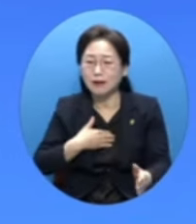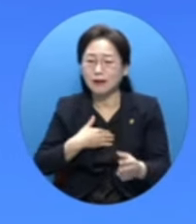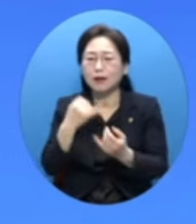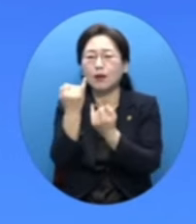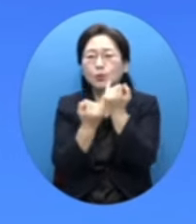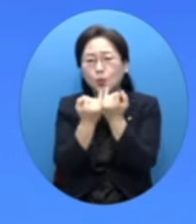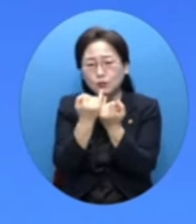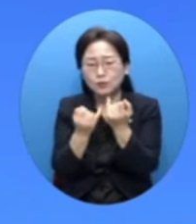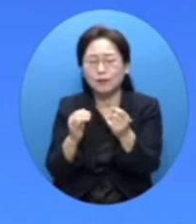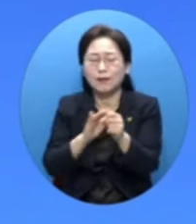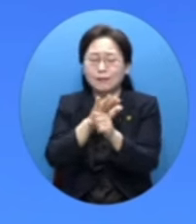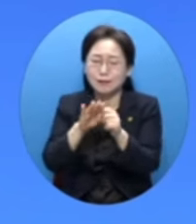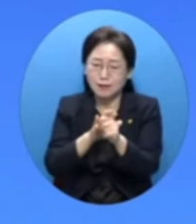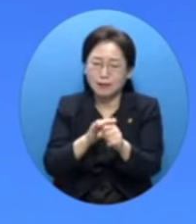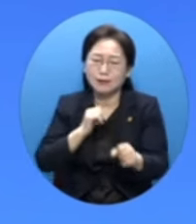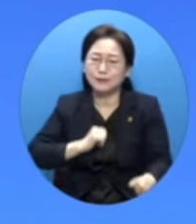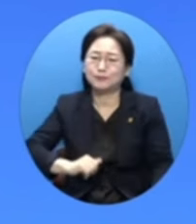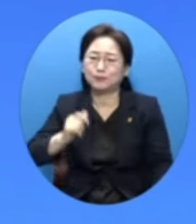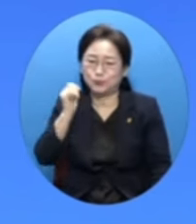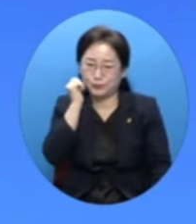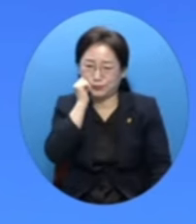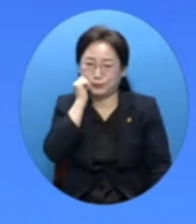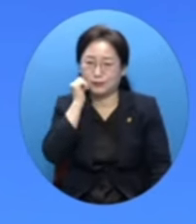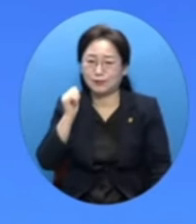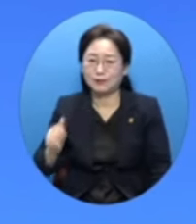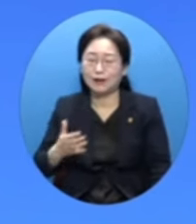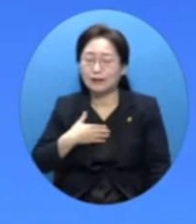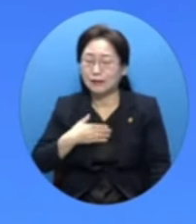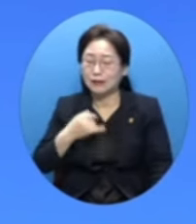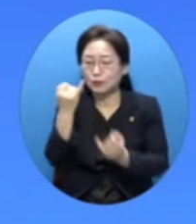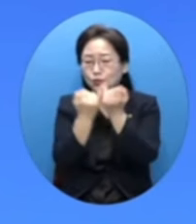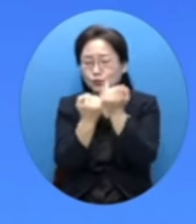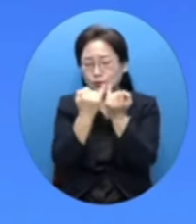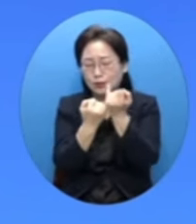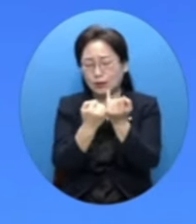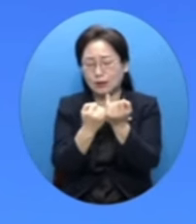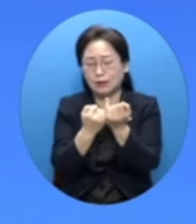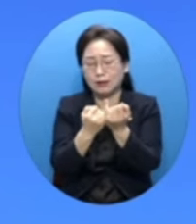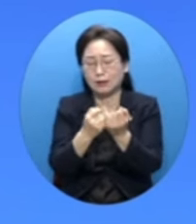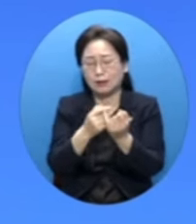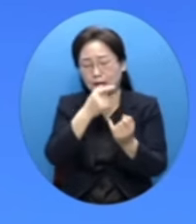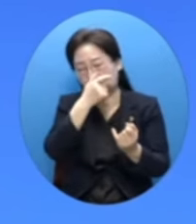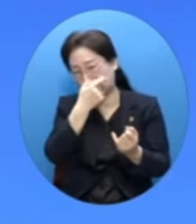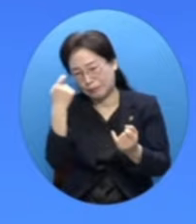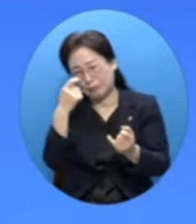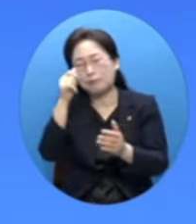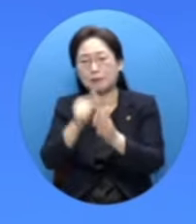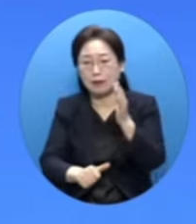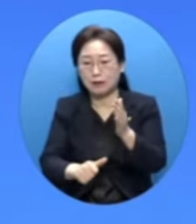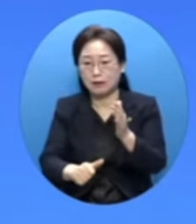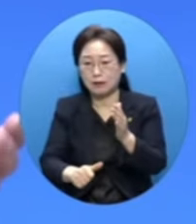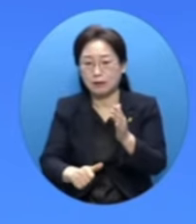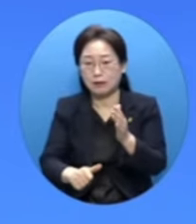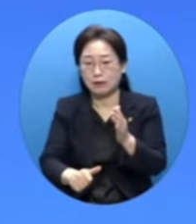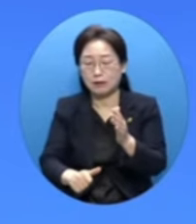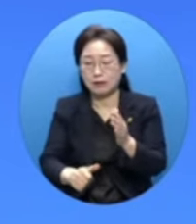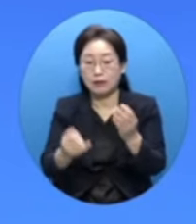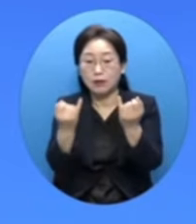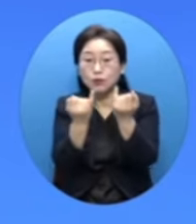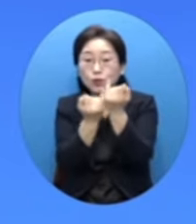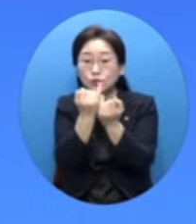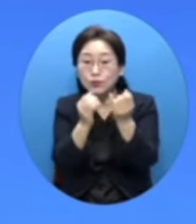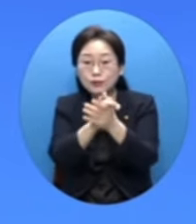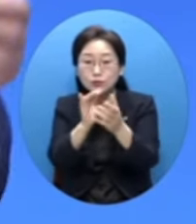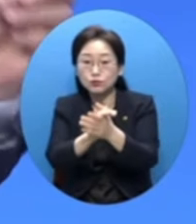대한 사랑을 참기가 어렵습니다. 저는 이미 동성에 깊빠져 있다고 얘기를 했습니다. 근데 그의 친구들, 동성애 친구들이